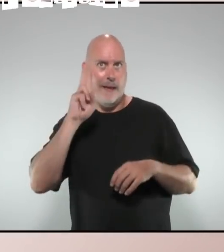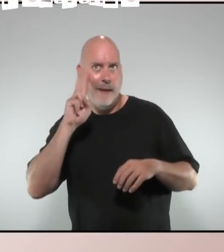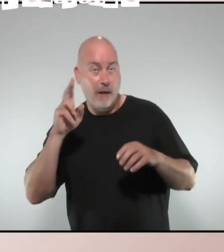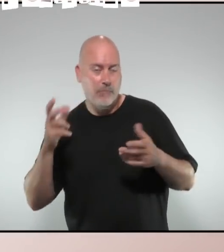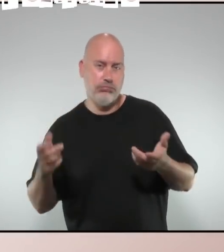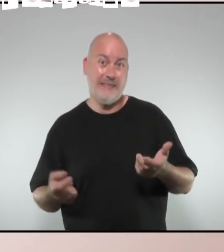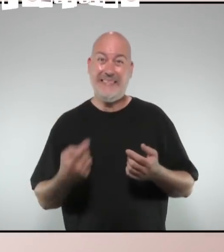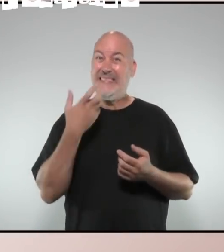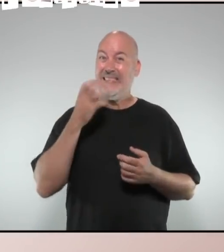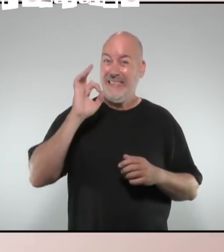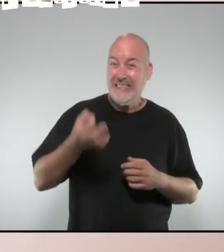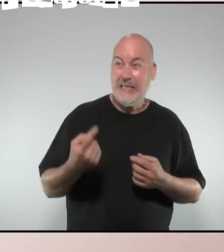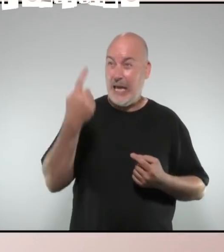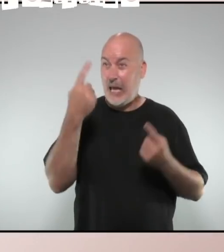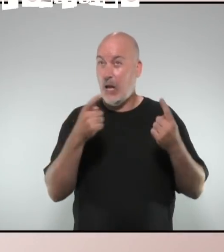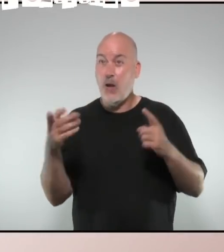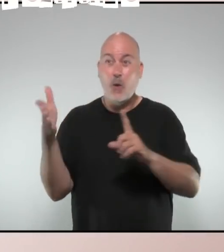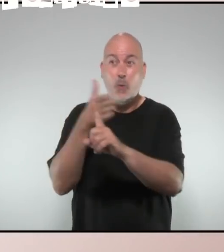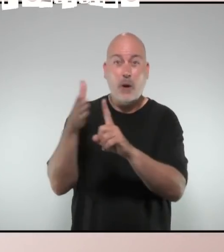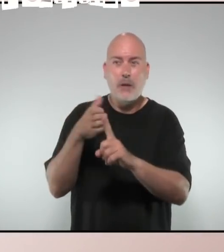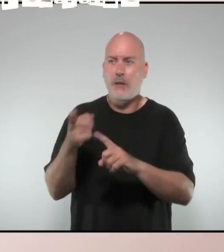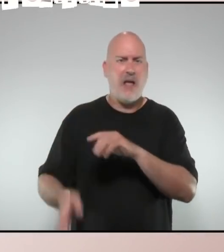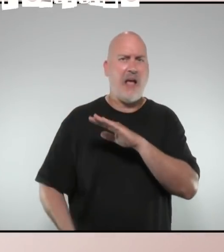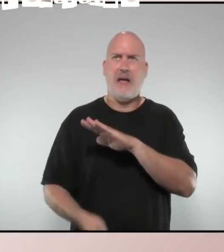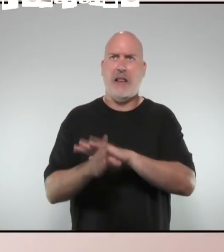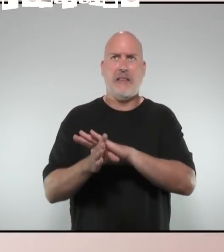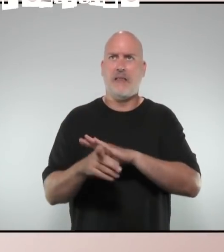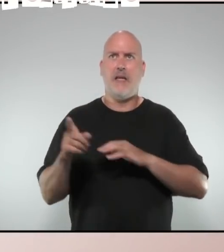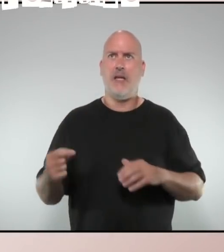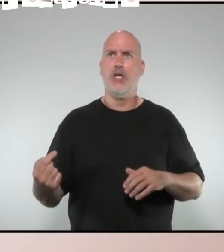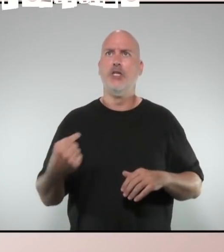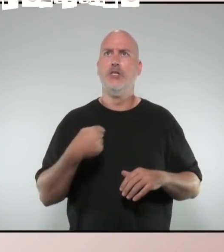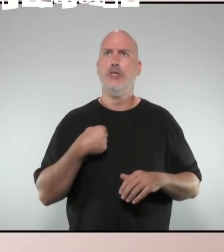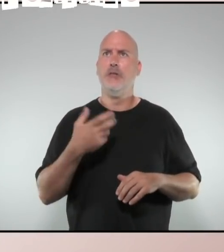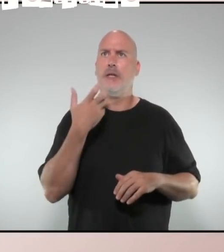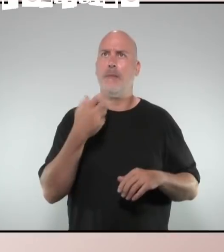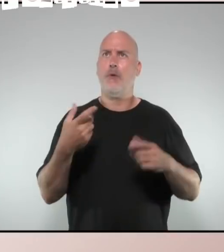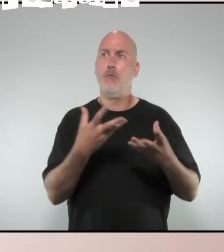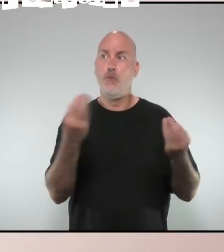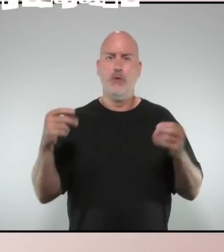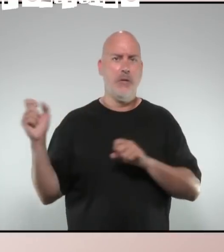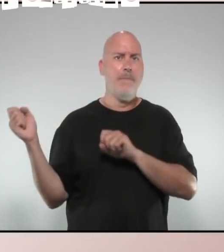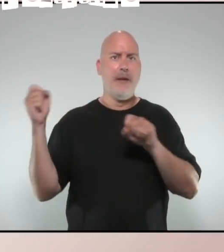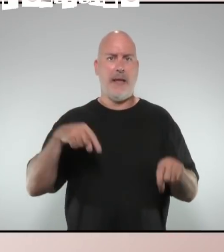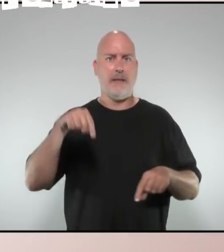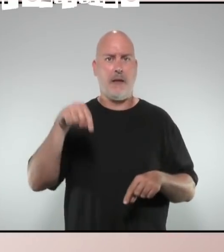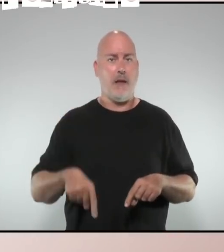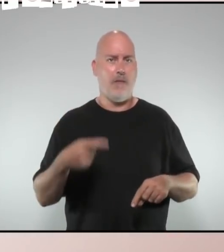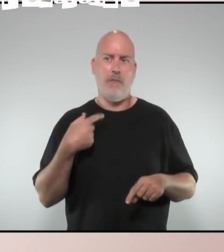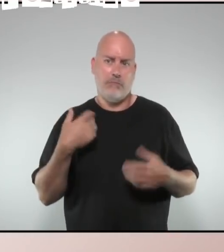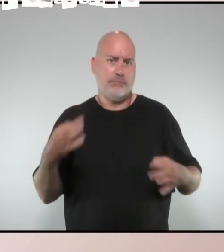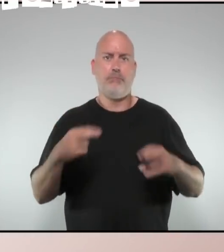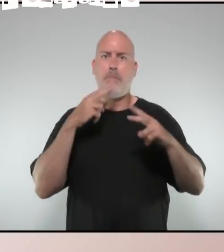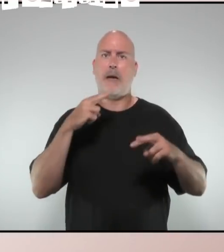algú es corregeix parlar català, mira, tirar pa'lante, que aquí estoy yo, por ejemplo, y mucha gente migrante dando la cara i